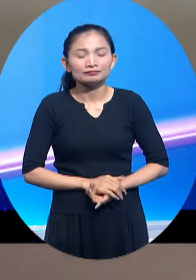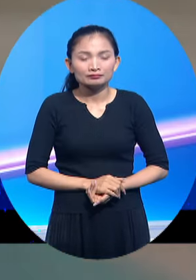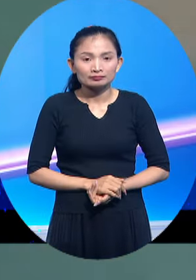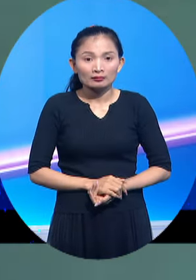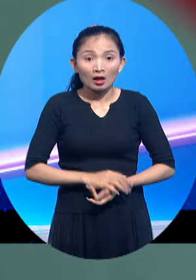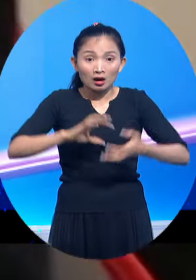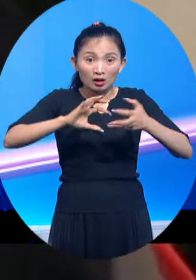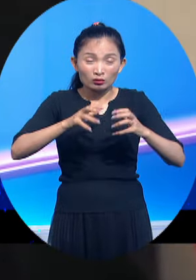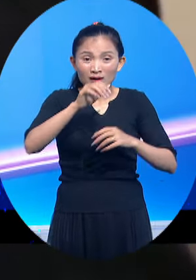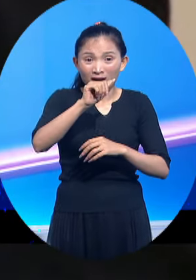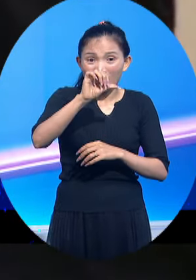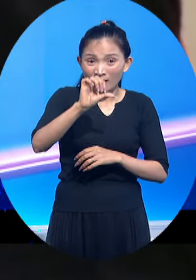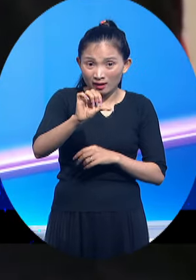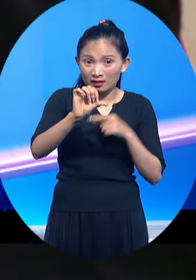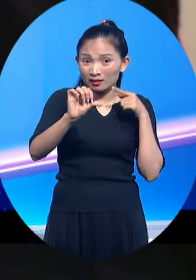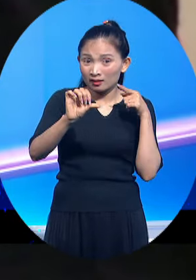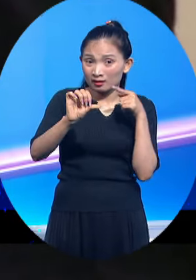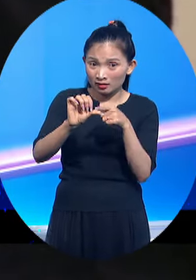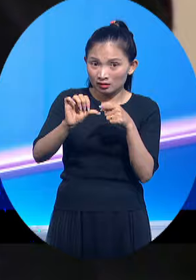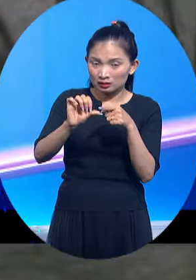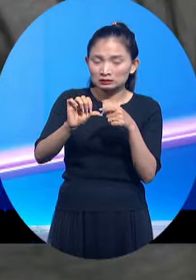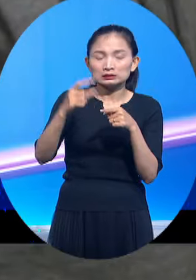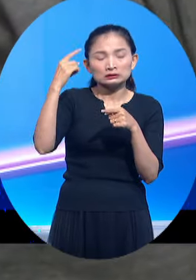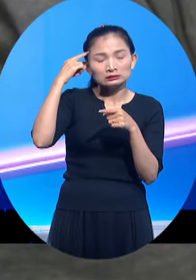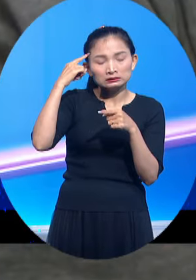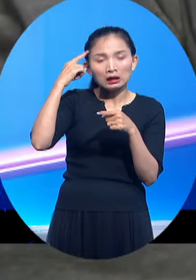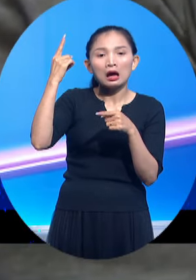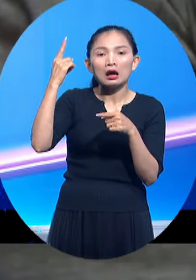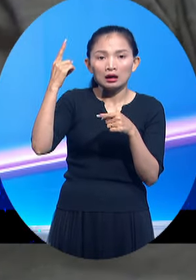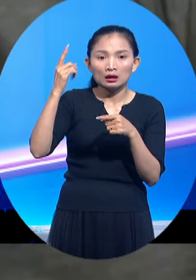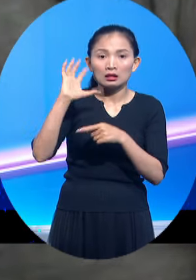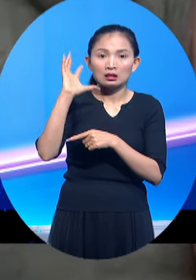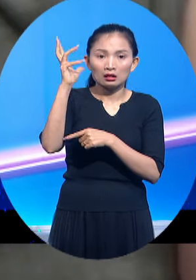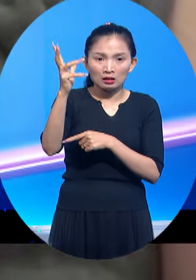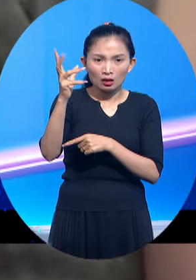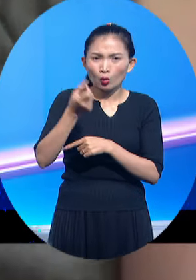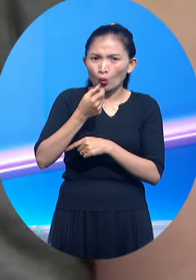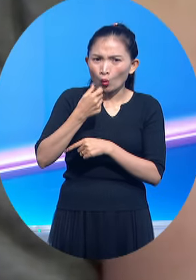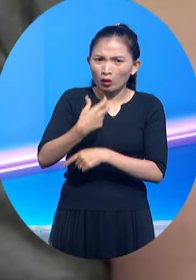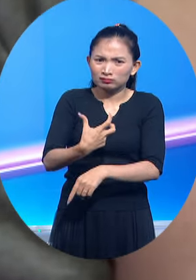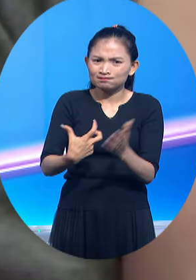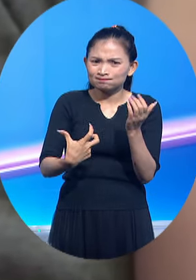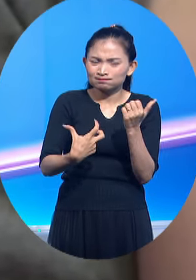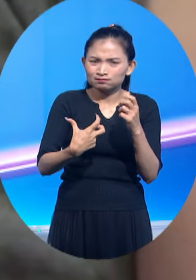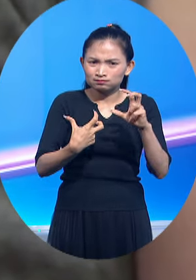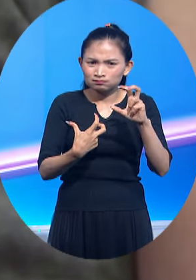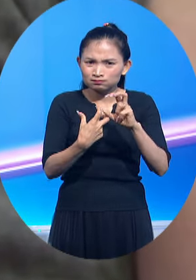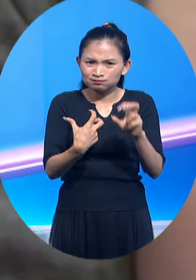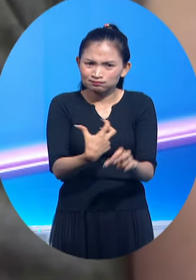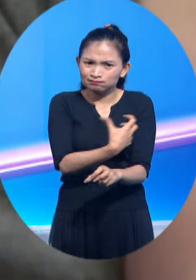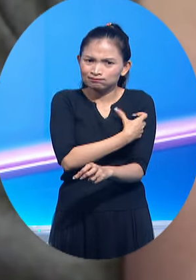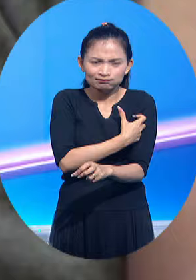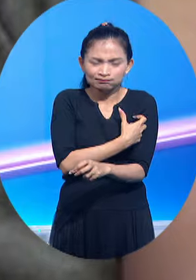AstraZeneca cho rằng thị trường đã không còn nhu cầu với vaccine của mình vì hiện đã có nhiều dòng vaccine khác hữu hiệu hơn, có khả năng phòng chống nhiều biến